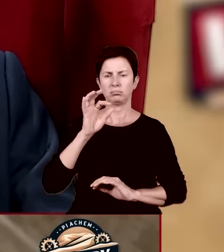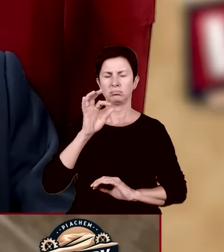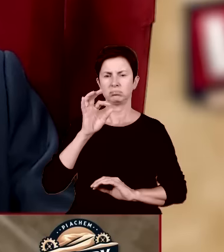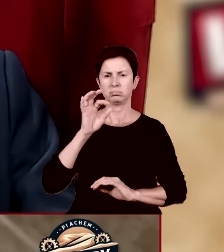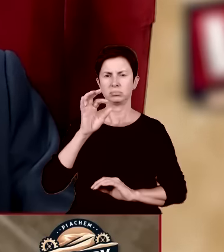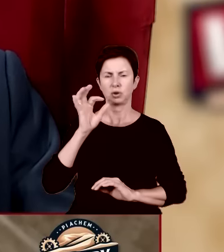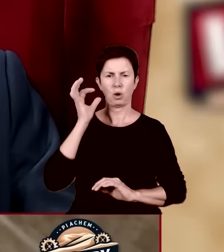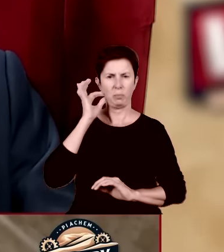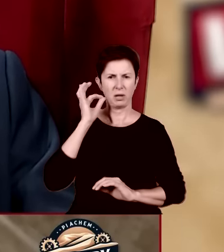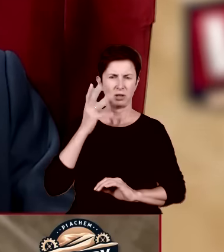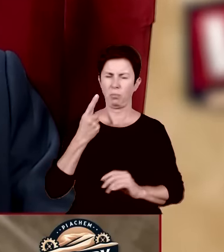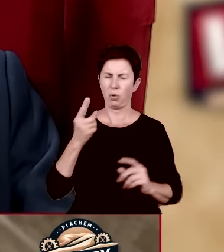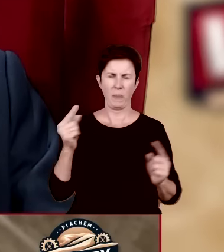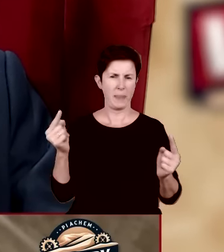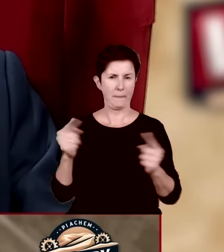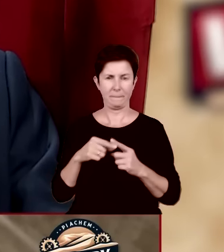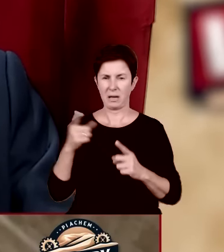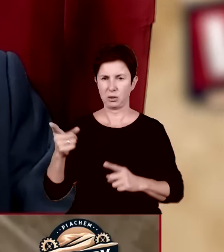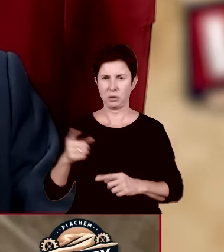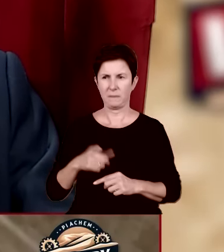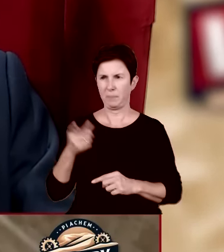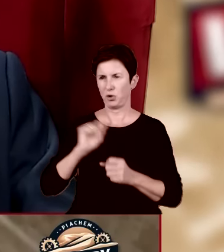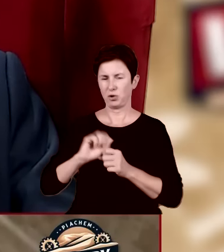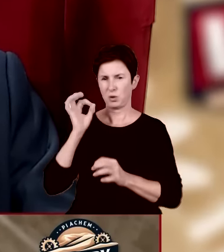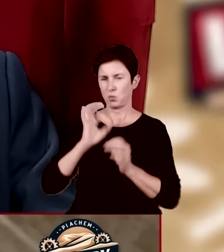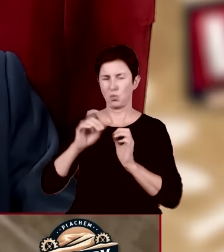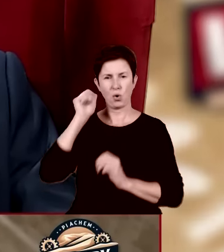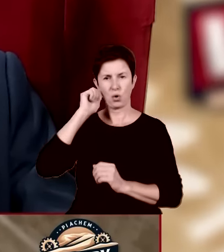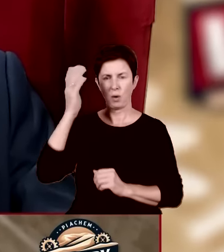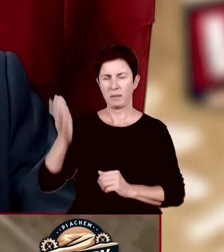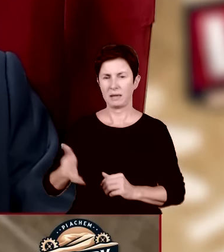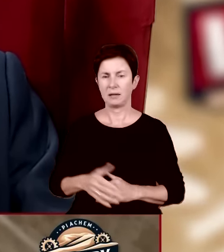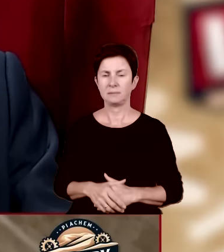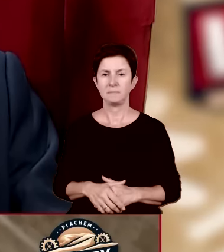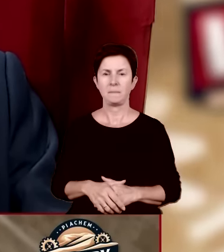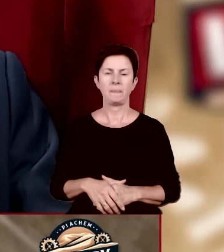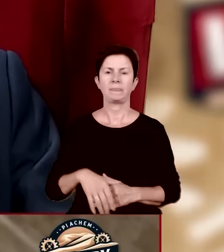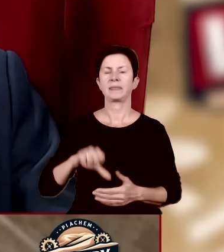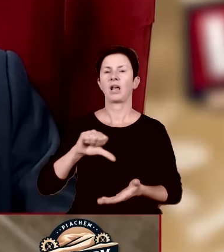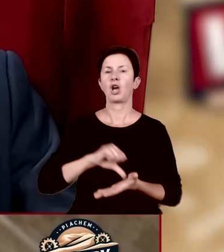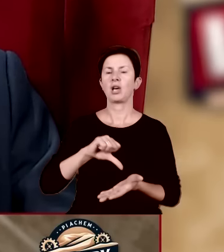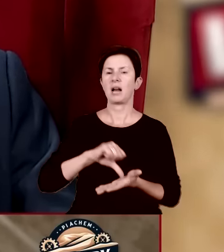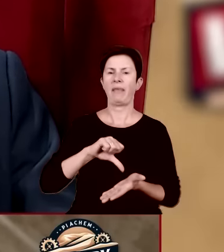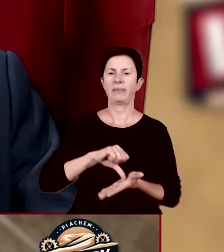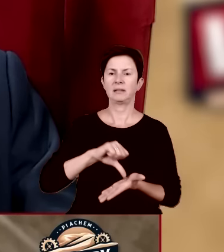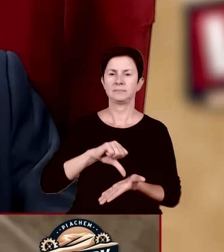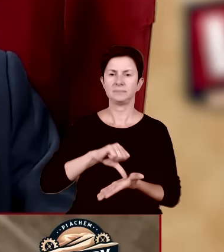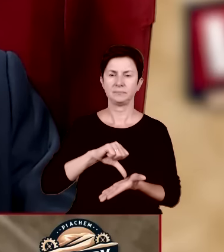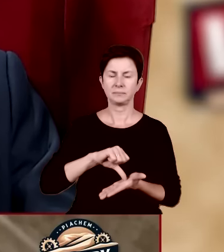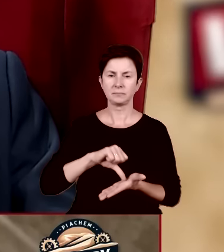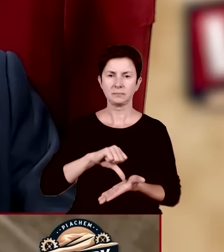nie do końca. Kobieta jest inaczej, jest w Iranie, kiedy chodzi o tak